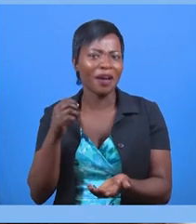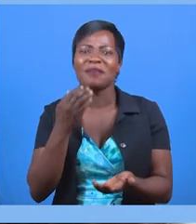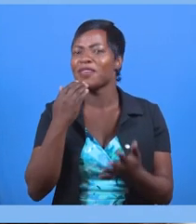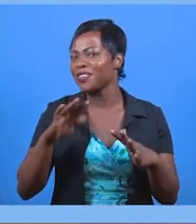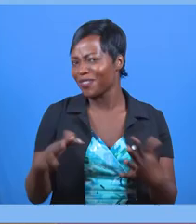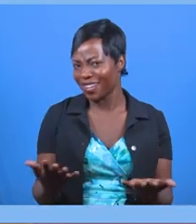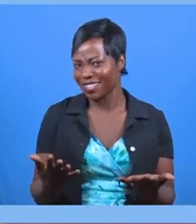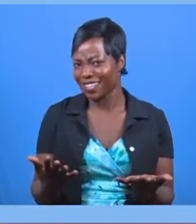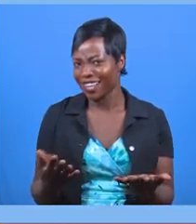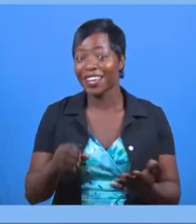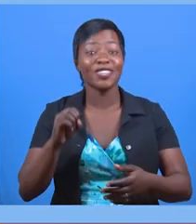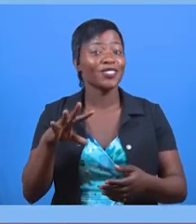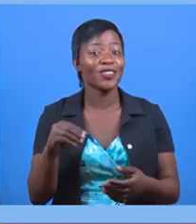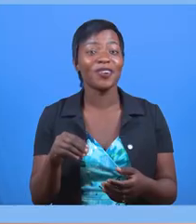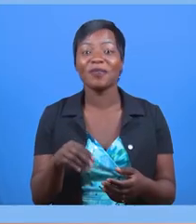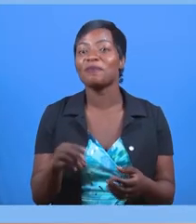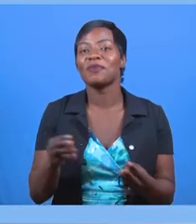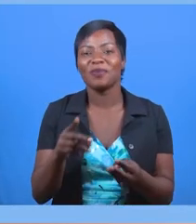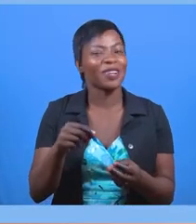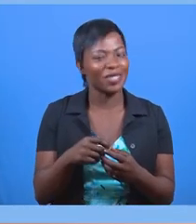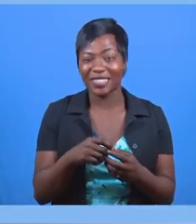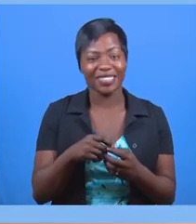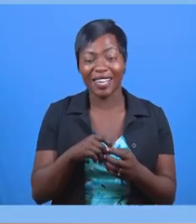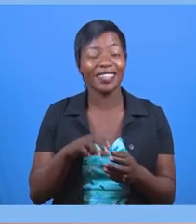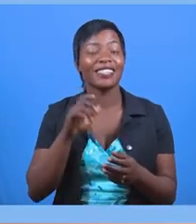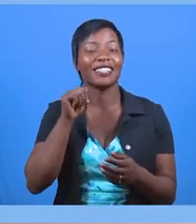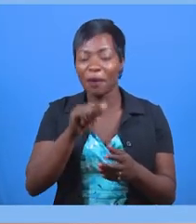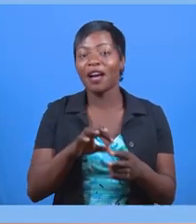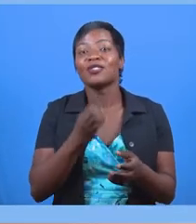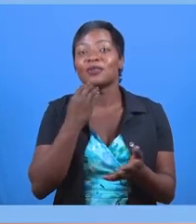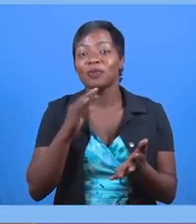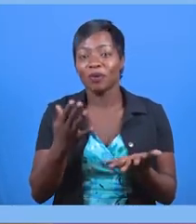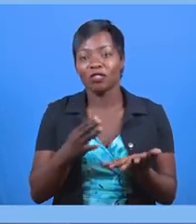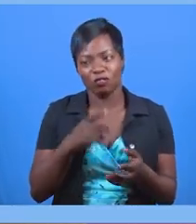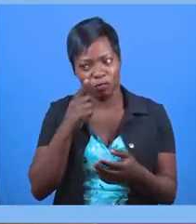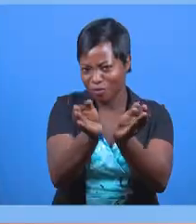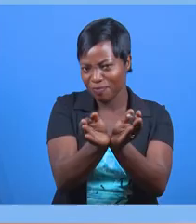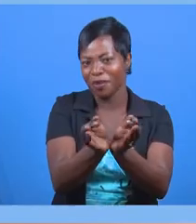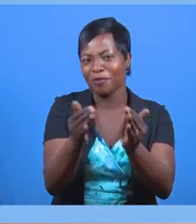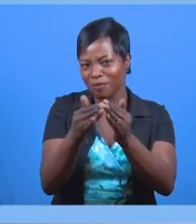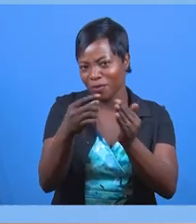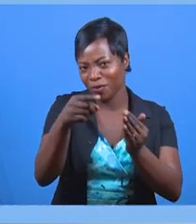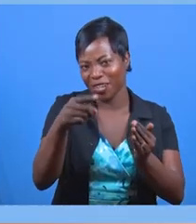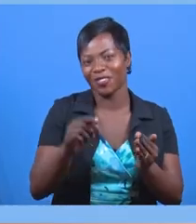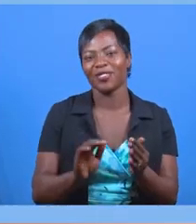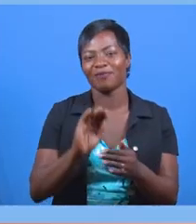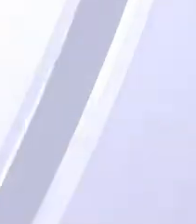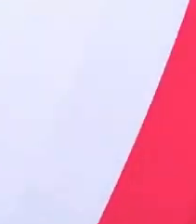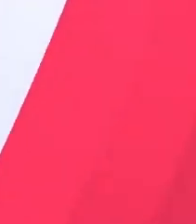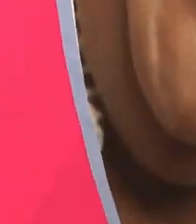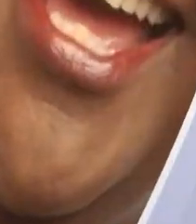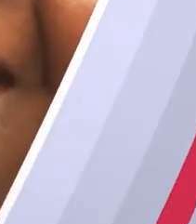muchikamu chinotevera. Hanzi vanhu vaakunyima kani vaakutsvaga zvekunzvenga nazvo. Ngatisangane muchikamu chinotevera.